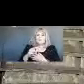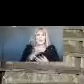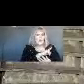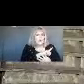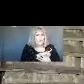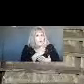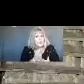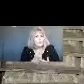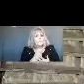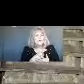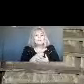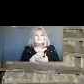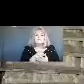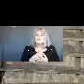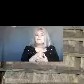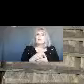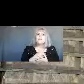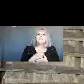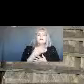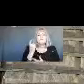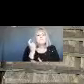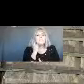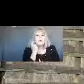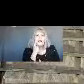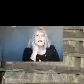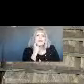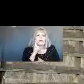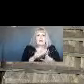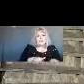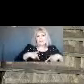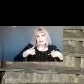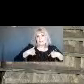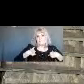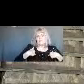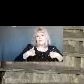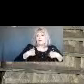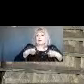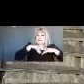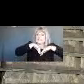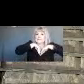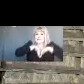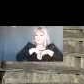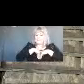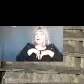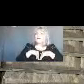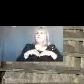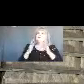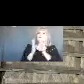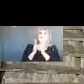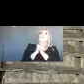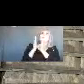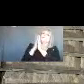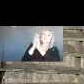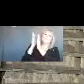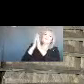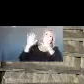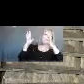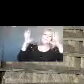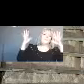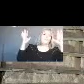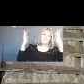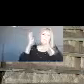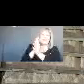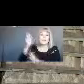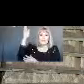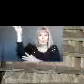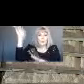sorg. Hulle het eenvoudige lewens geëet. Hulle het eenvoudige lewens geleef met 'n diep vreugde geleef